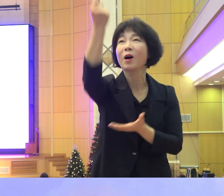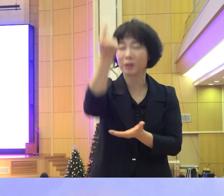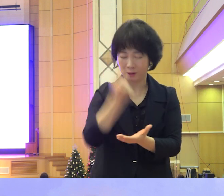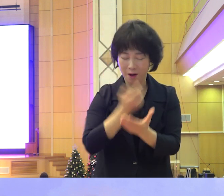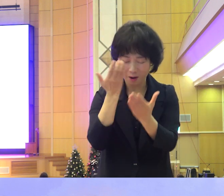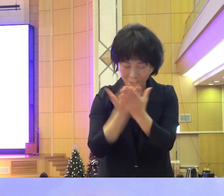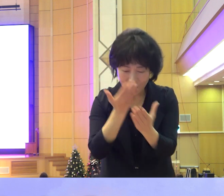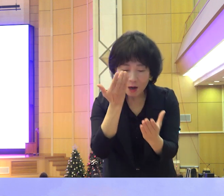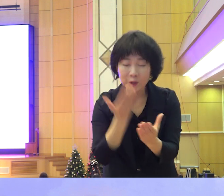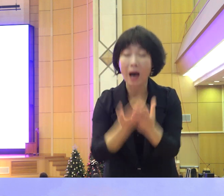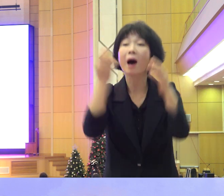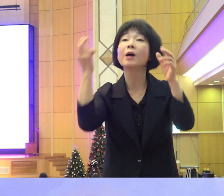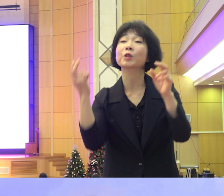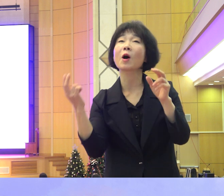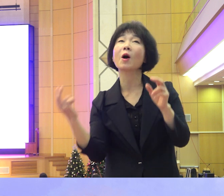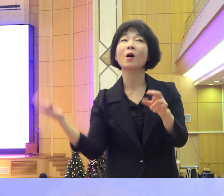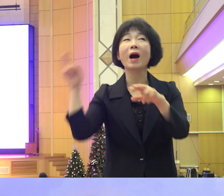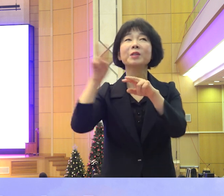오셔서